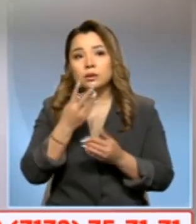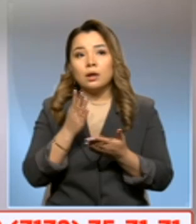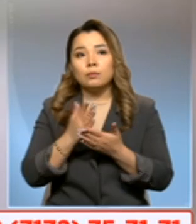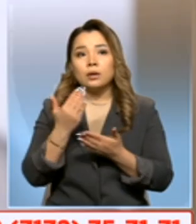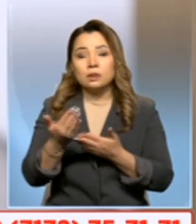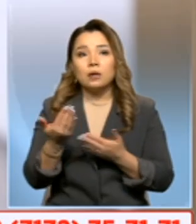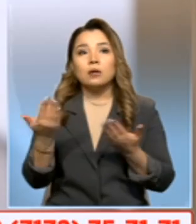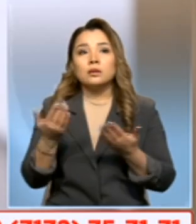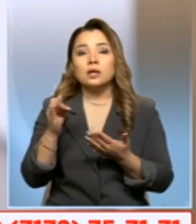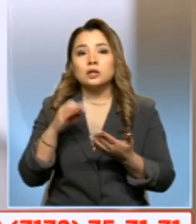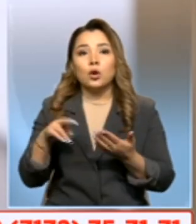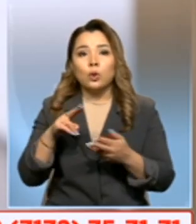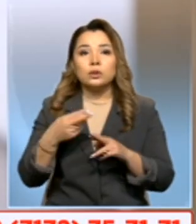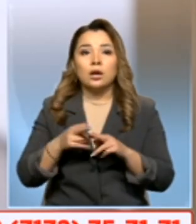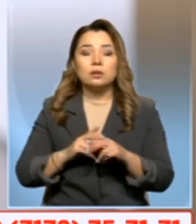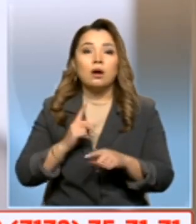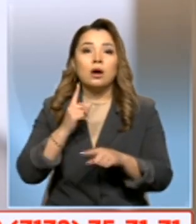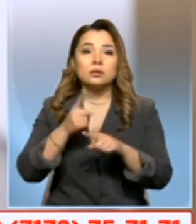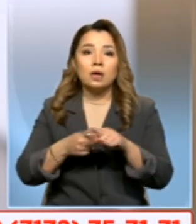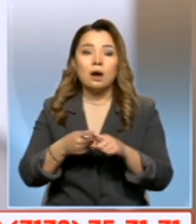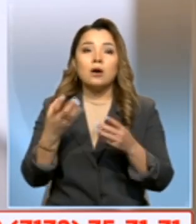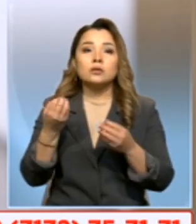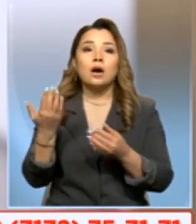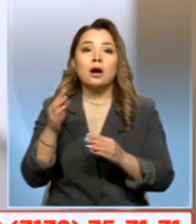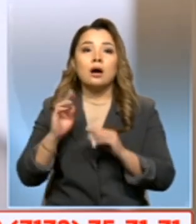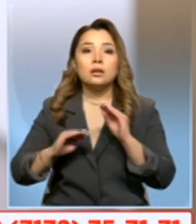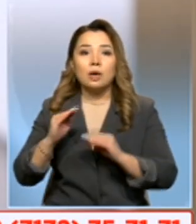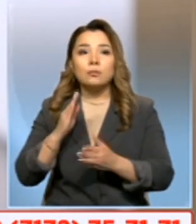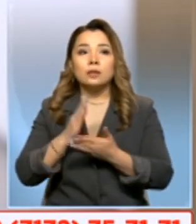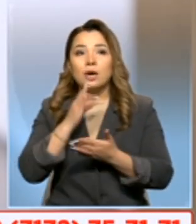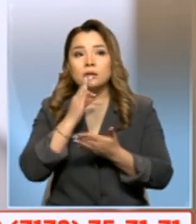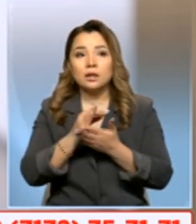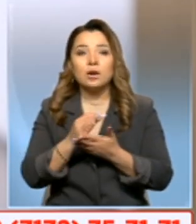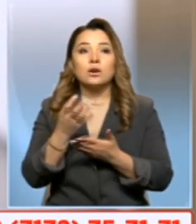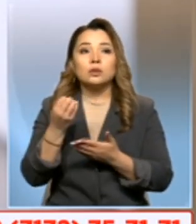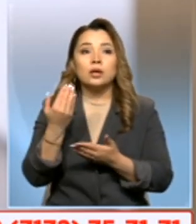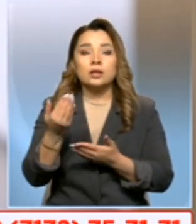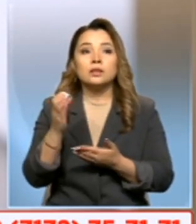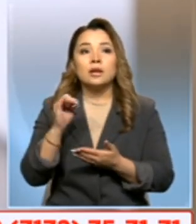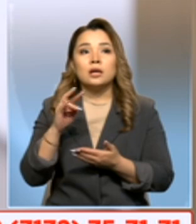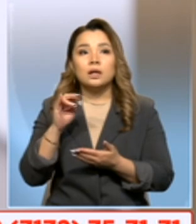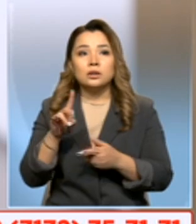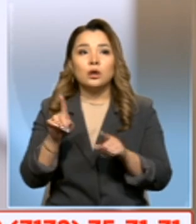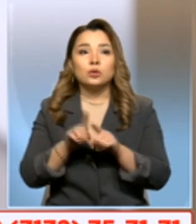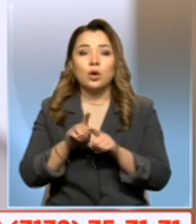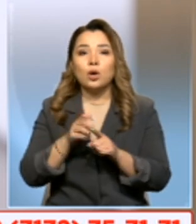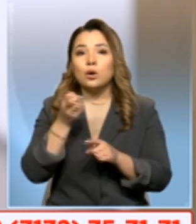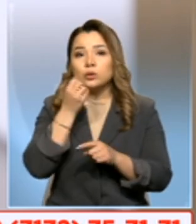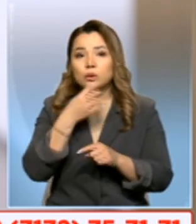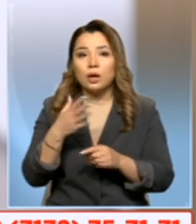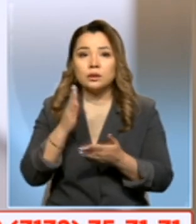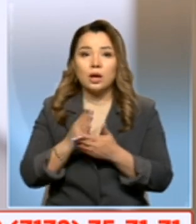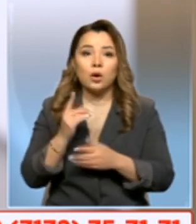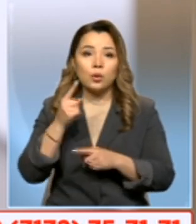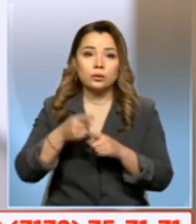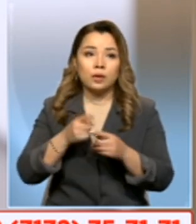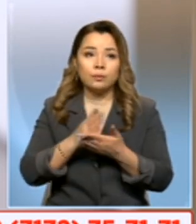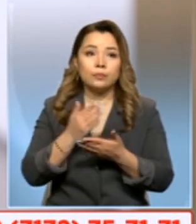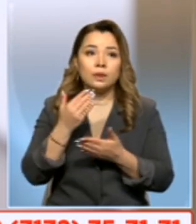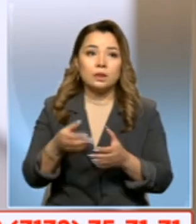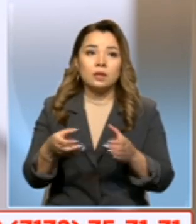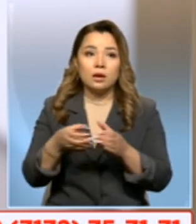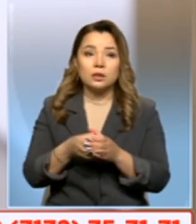Құрамында йодпен қоса қандай тағы да элементтер бар. Мысалы, йод көбінесе селенмен бірге жақсы үйлесімде болады. Және де